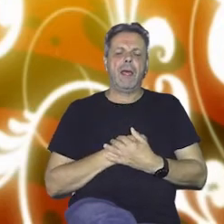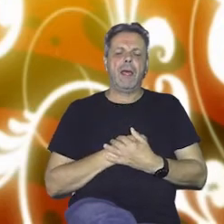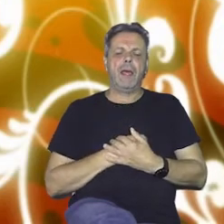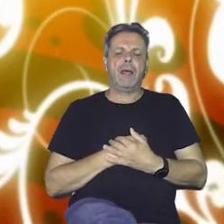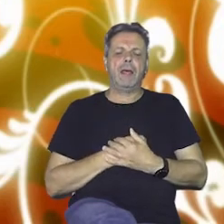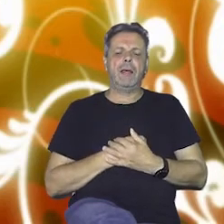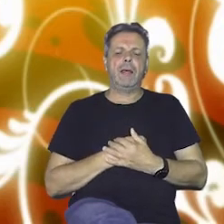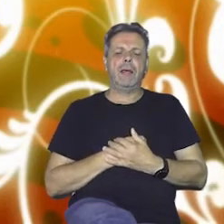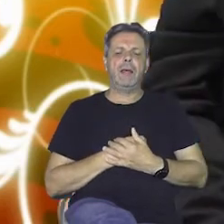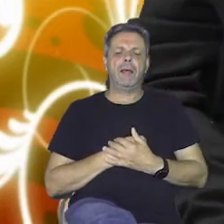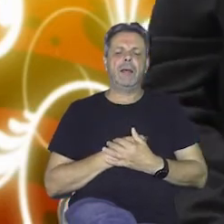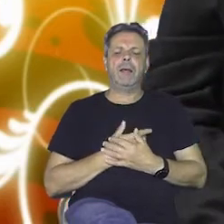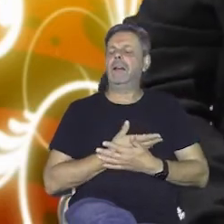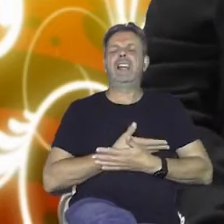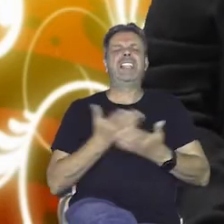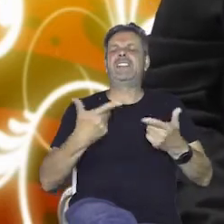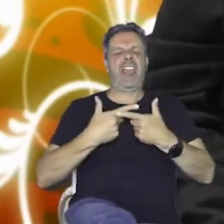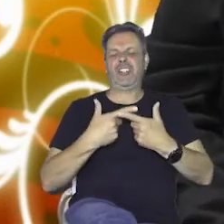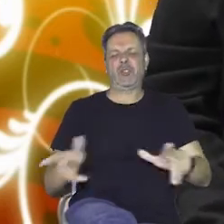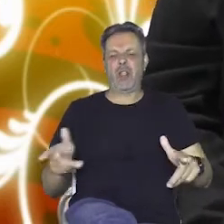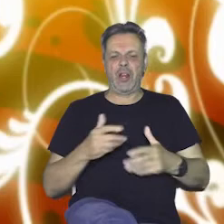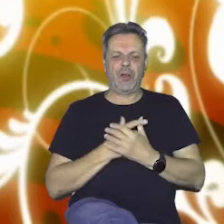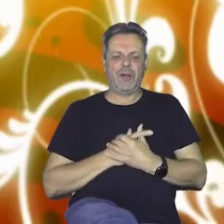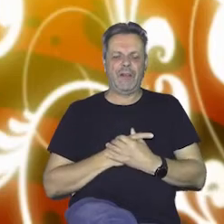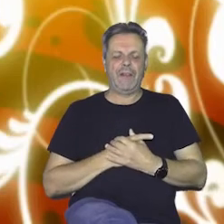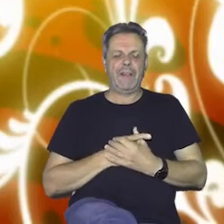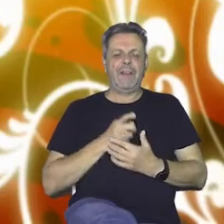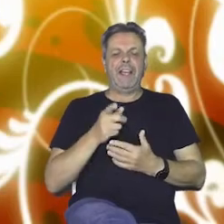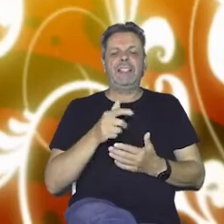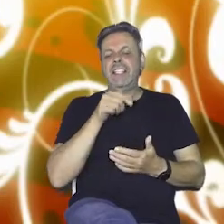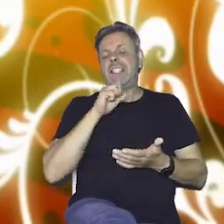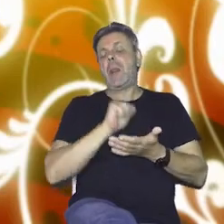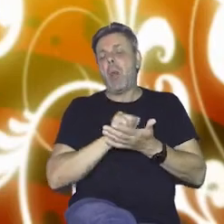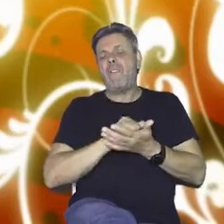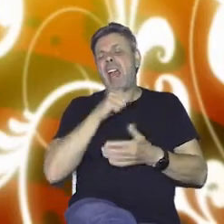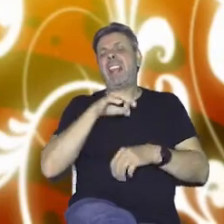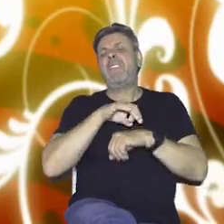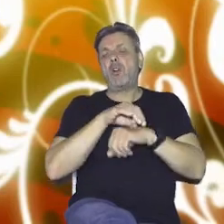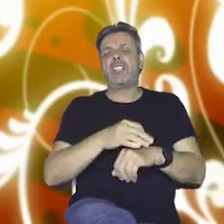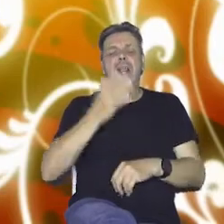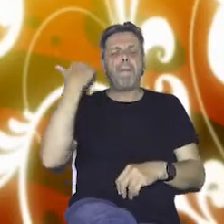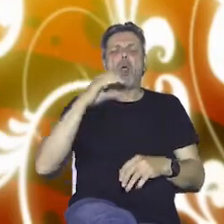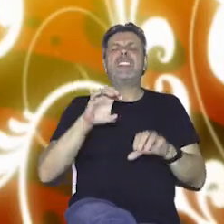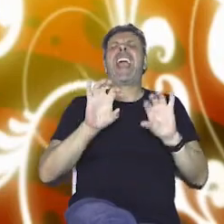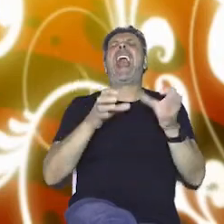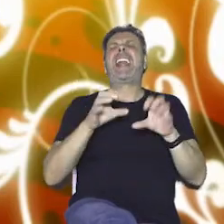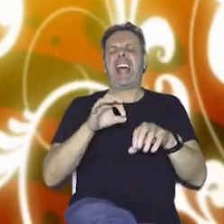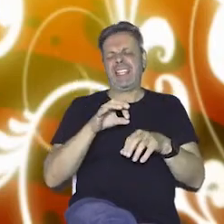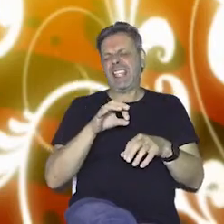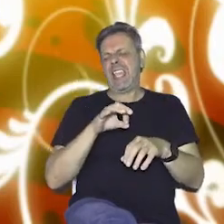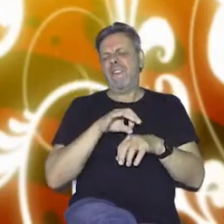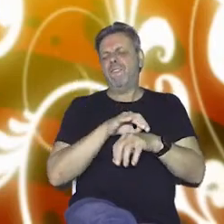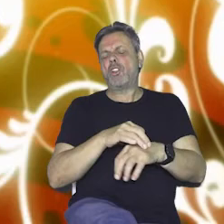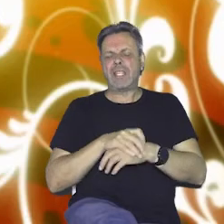znači rekli smo... Sve je dozvoljeno. Ne, da, jer ti si isto i novinar i voditelj, da. Zapravo bio si radijsku karijeru